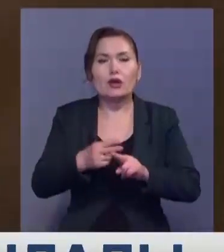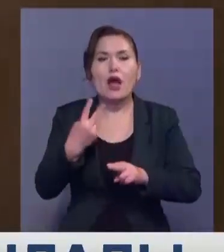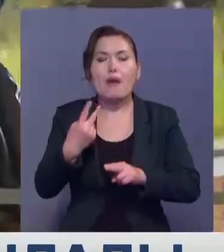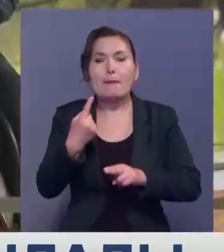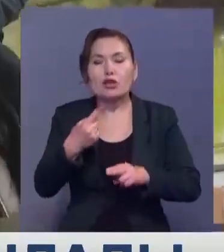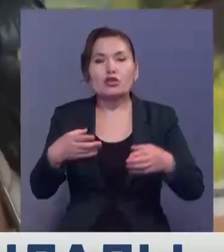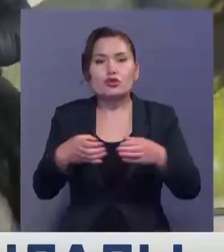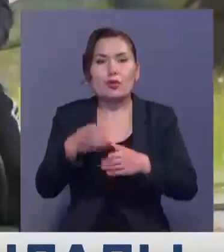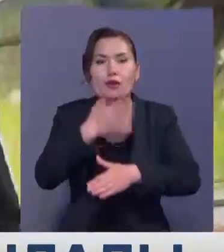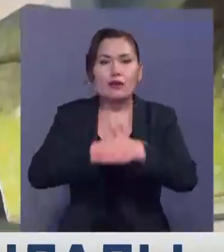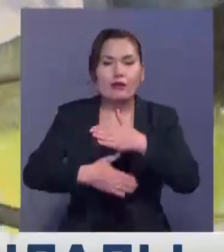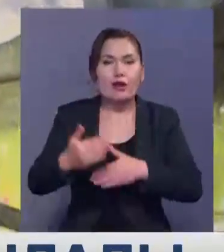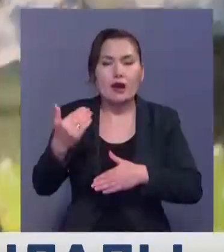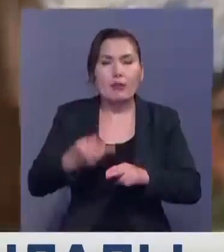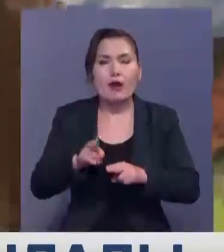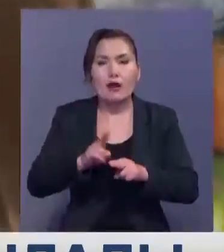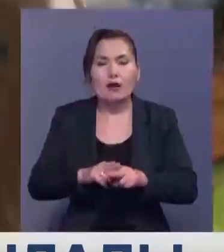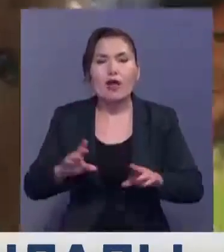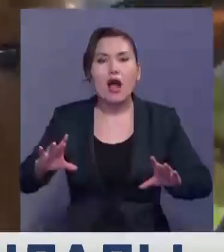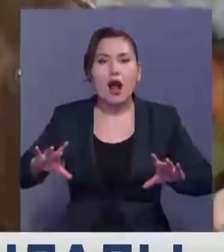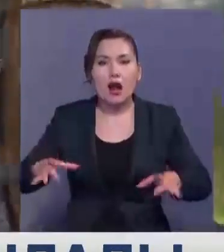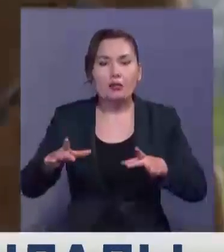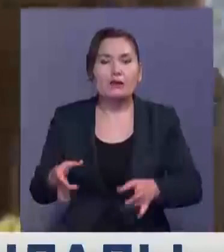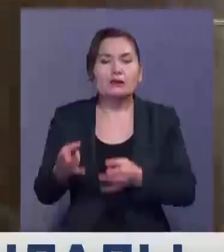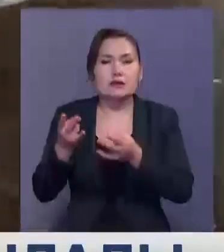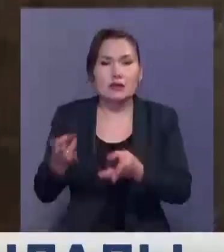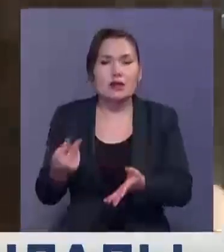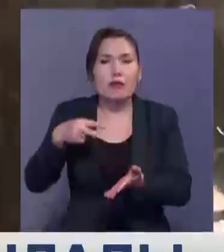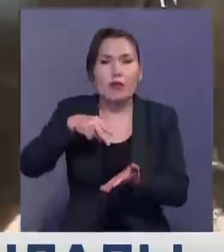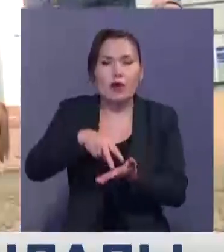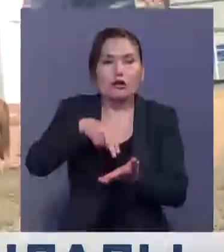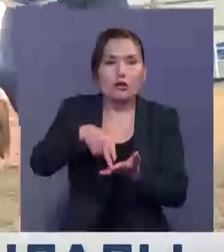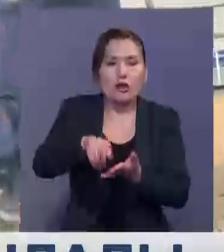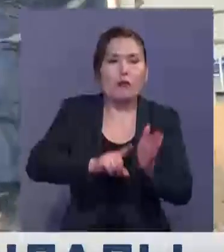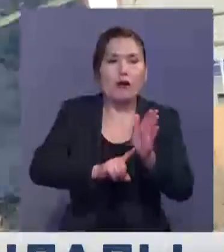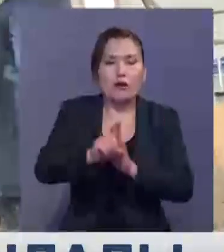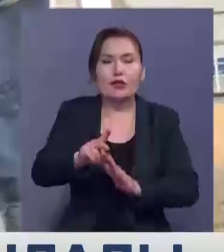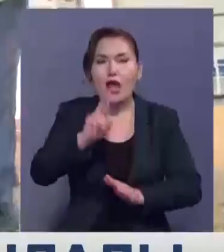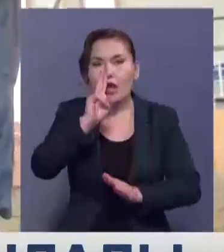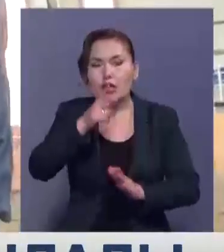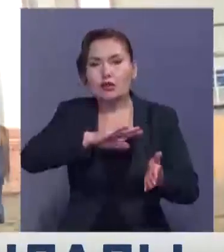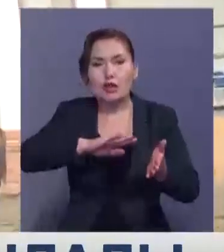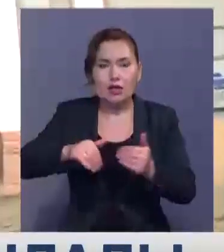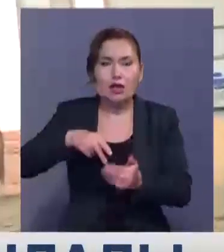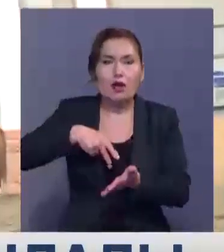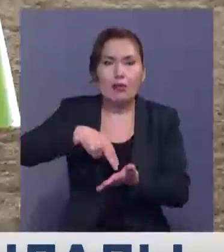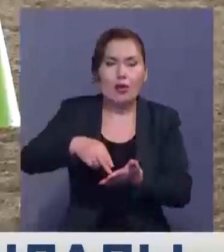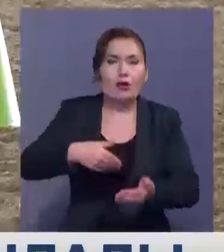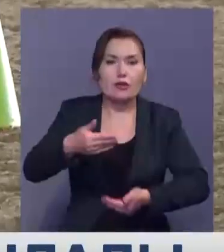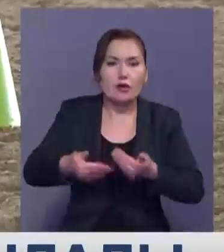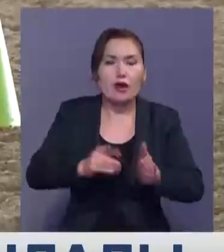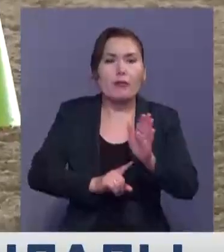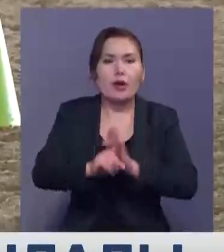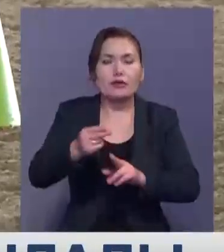жатқызылған ол қазір жастайынан таңылған арбасын тастап аяғына тұрған. Бұл 2 жыл ішінде қол жеткізген зор жетістігі. Өмірге құлшын сатқан